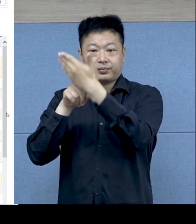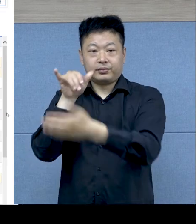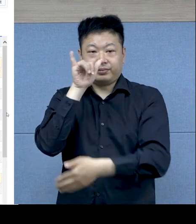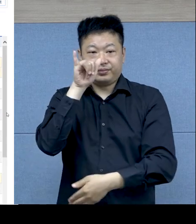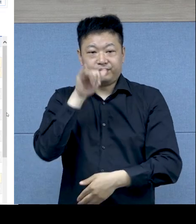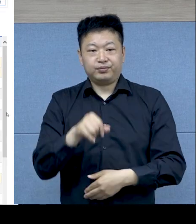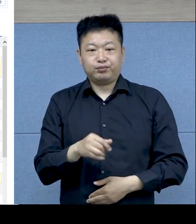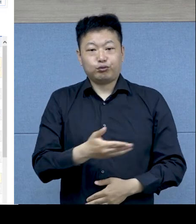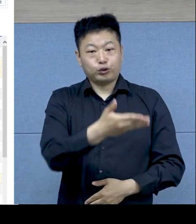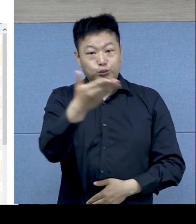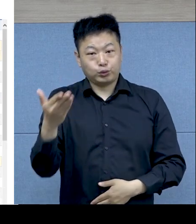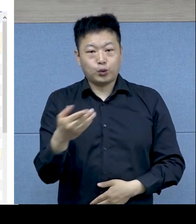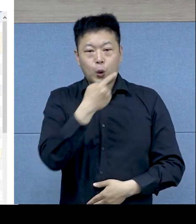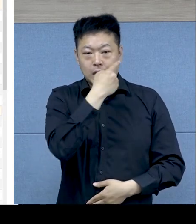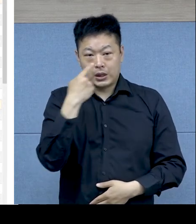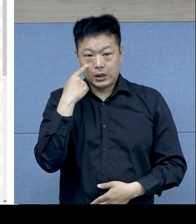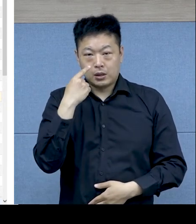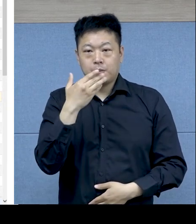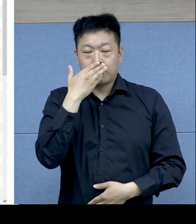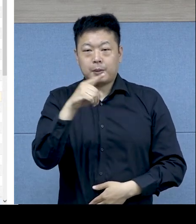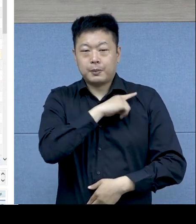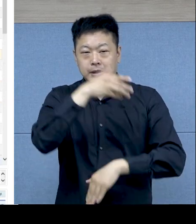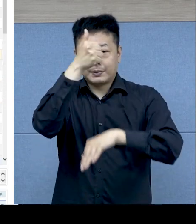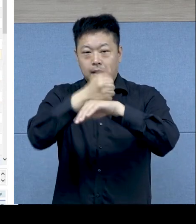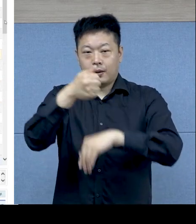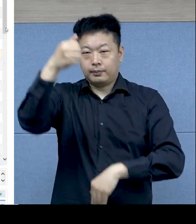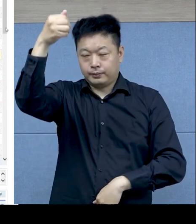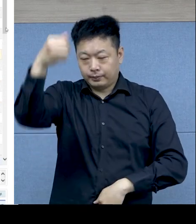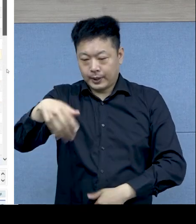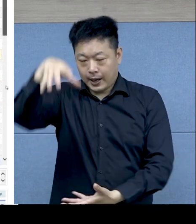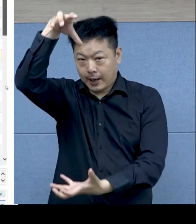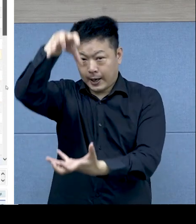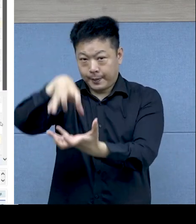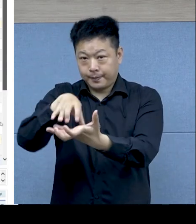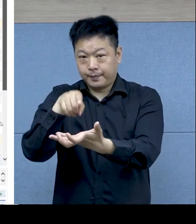이제 여러분들이 확인하셔야 될 거는 맨 밑으로